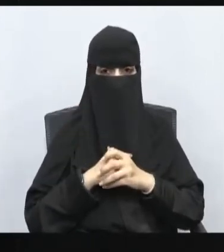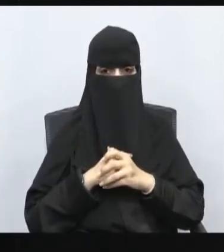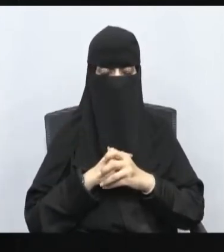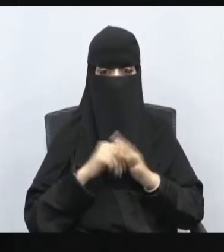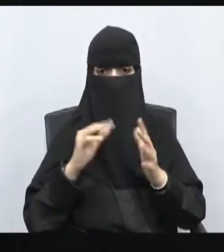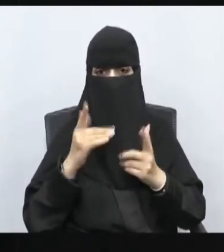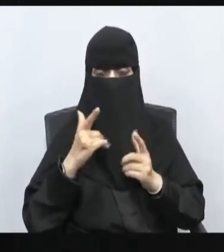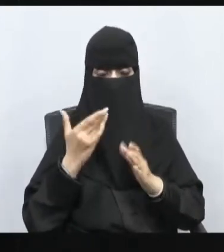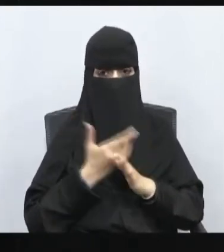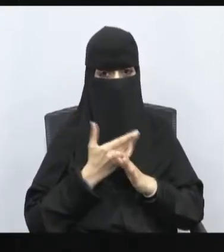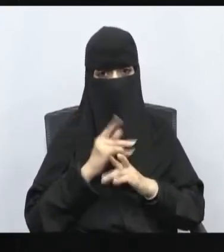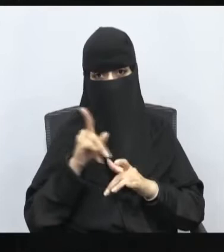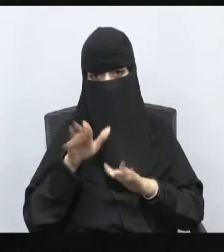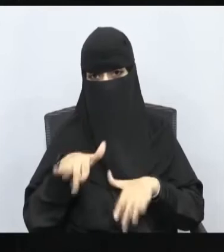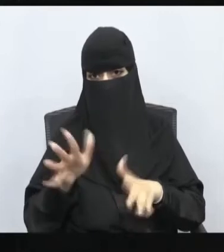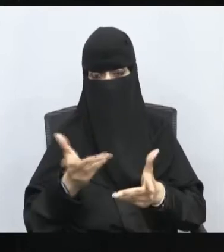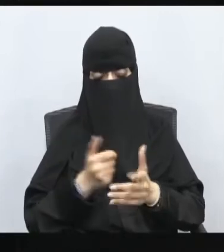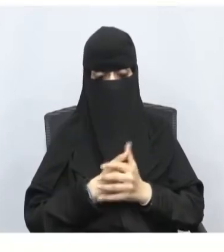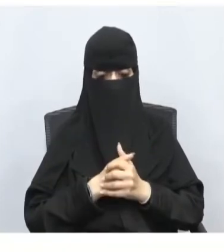ما هو السبب في ذلك؟